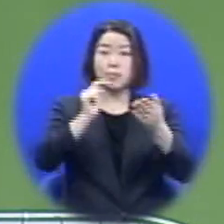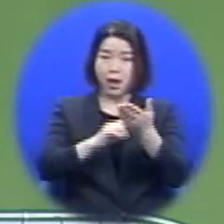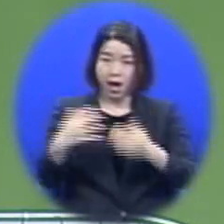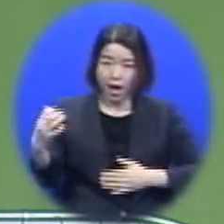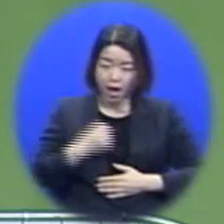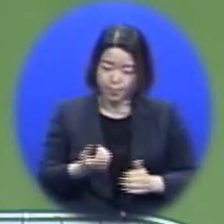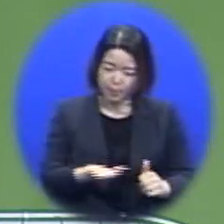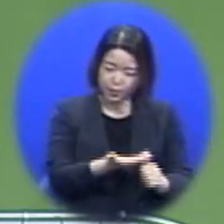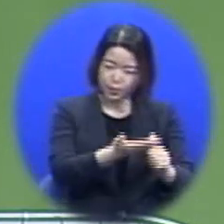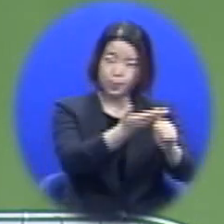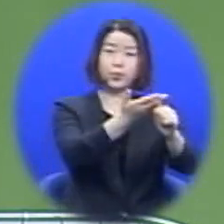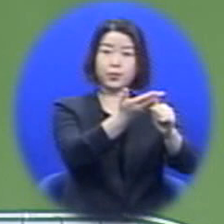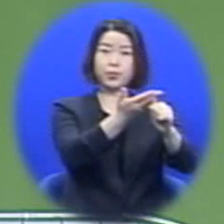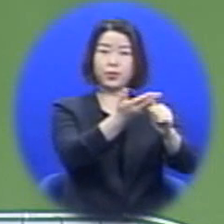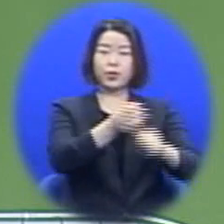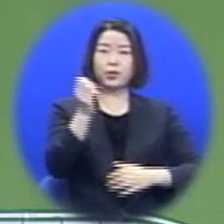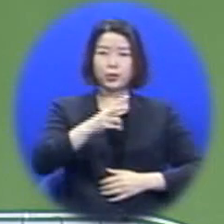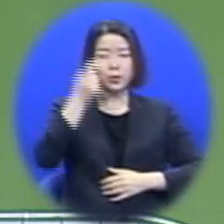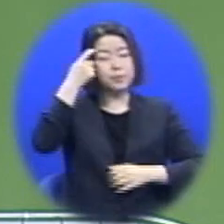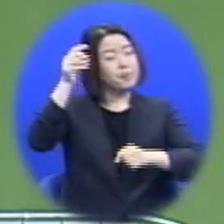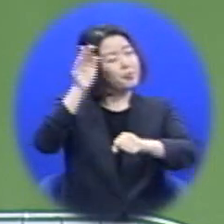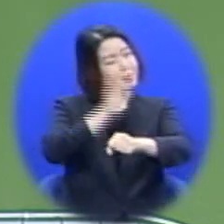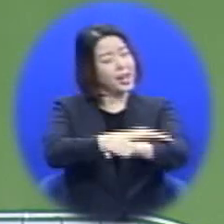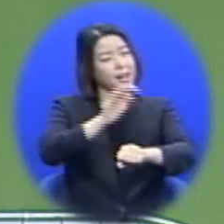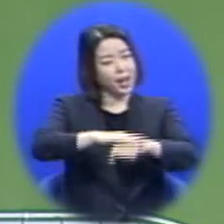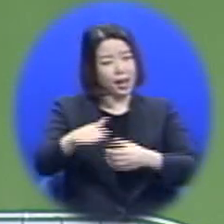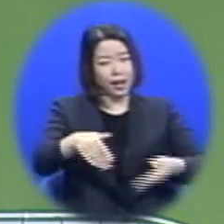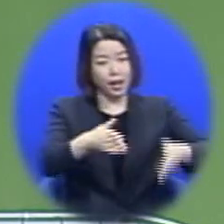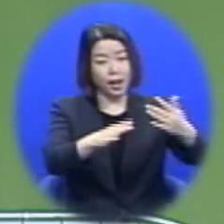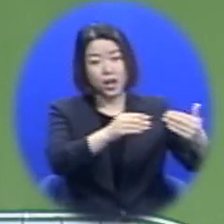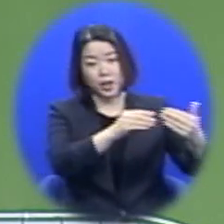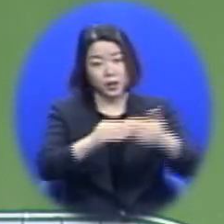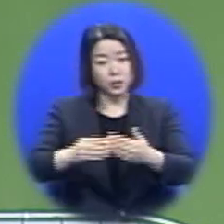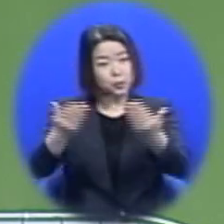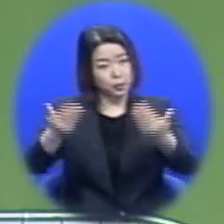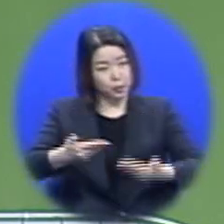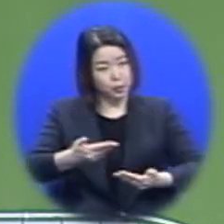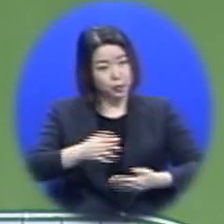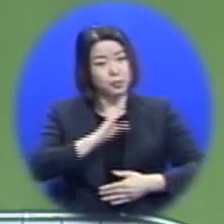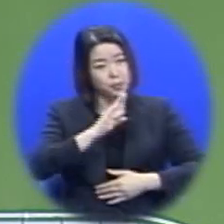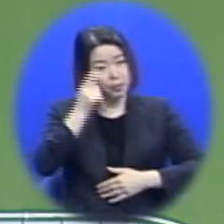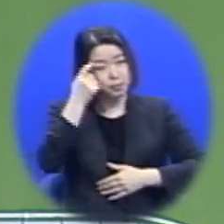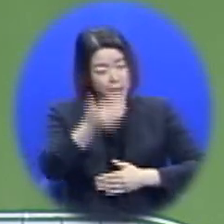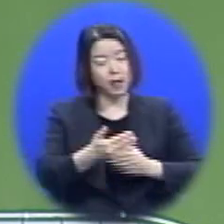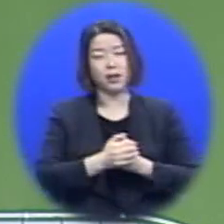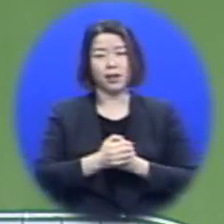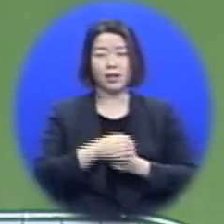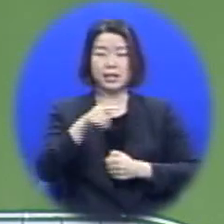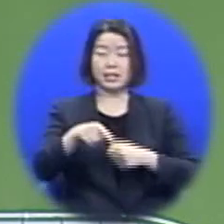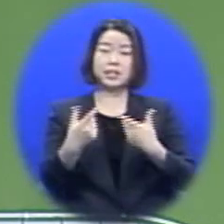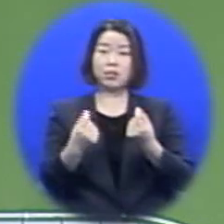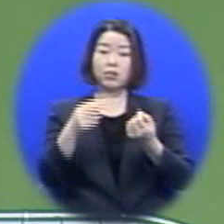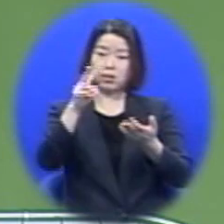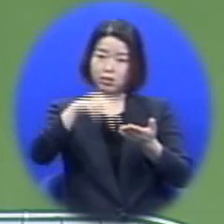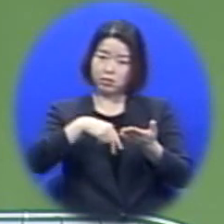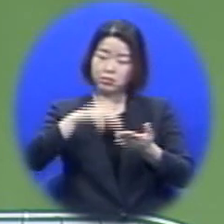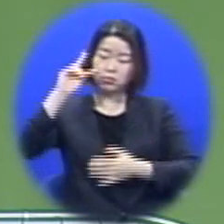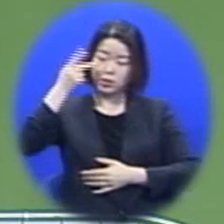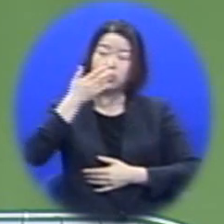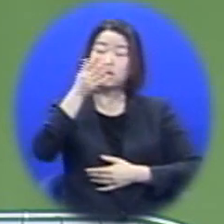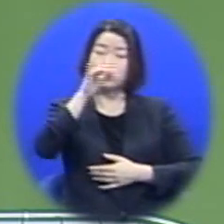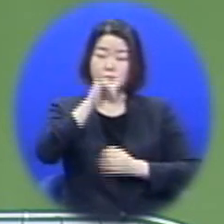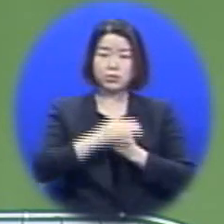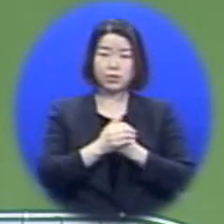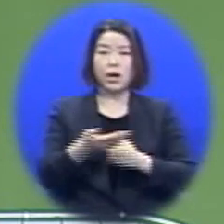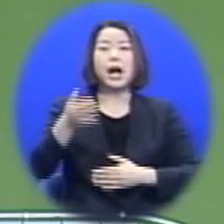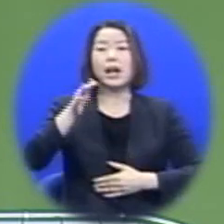기르고 그리고 슬기로운 손길로 그들을 인도했기 때문이구나. 그렇게 읽어지기도 합니다.